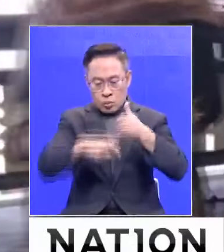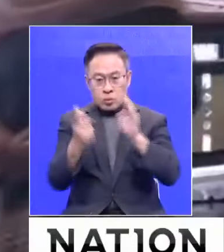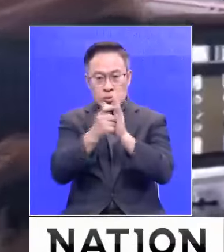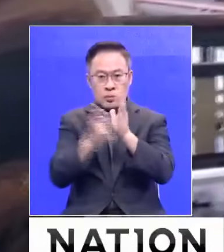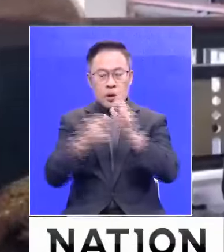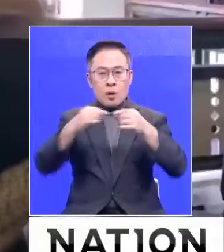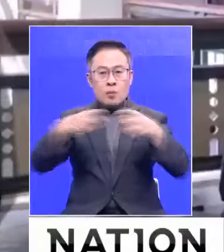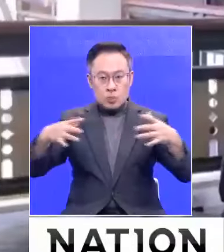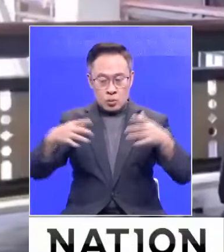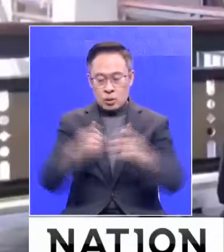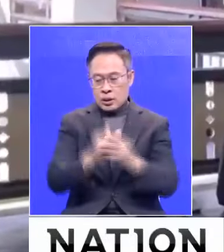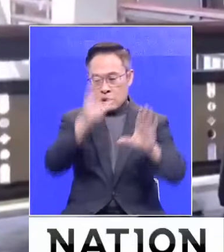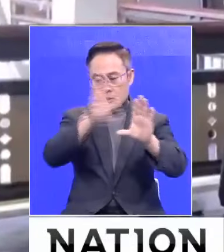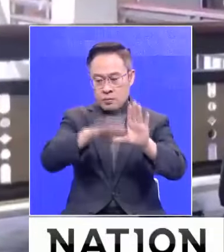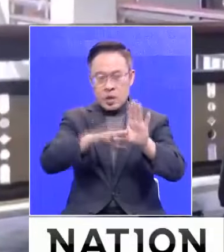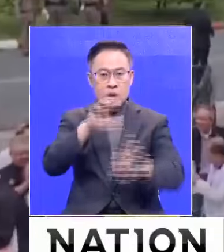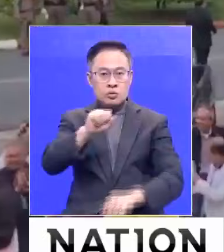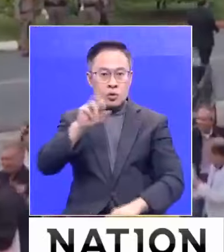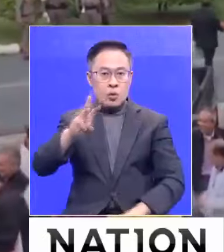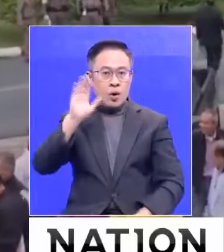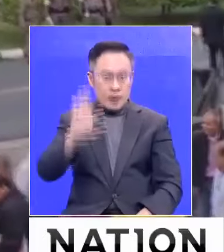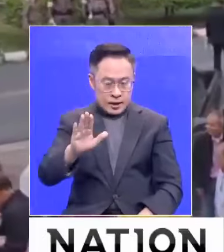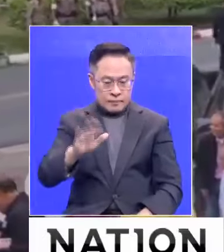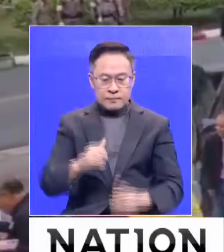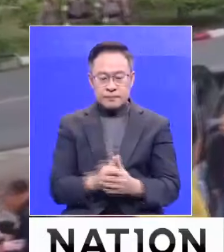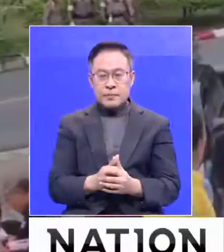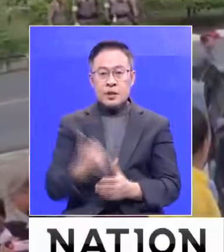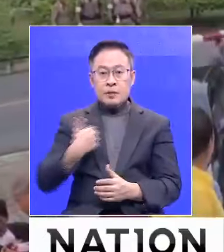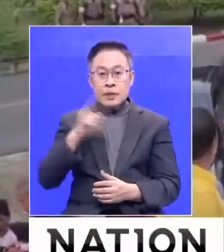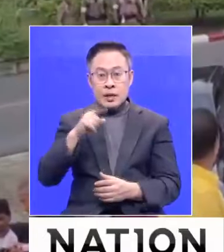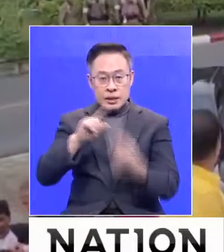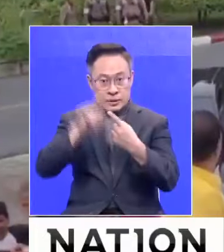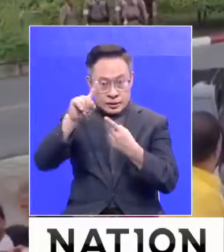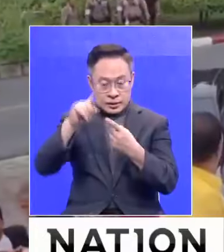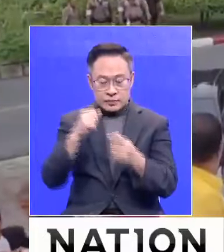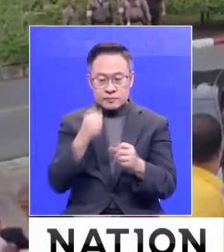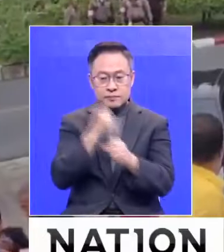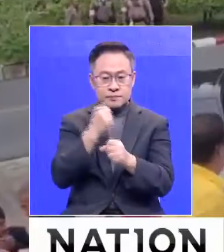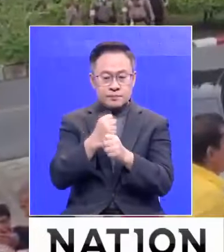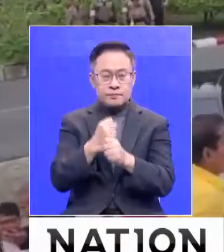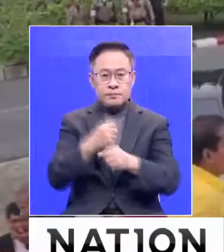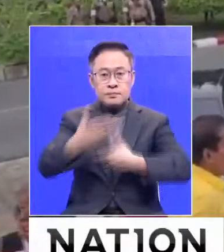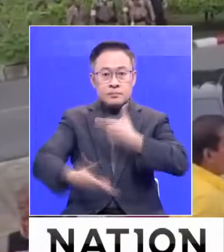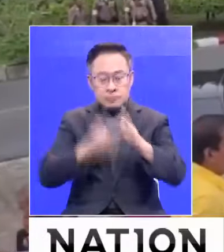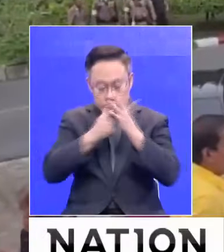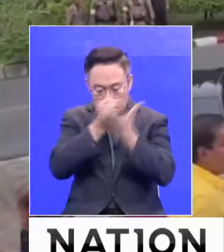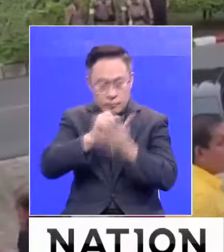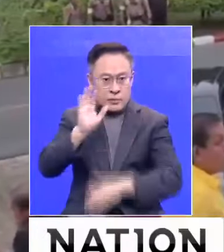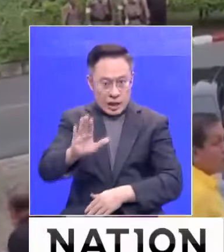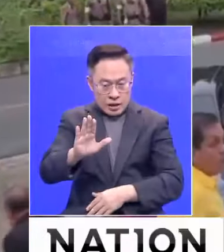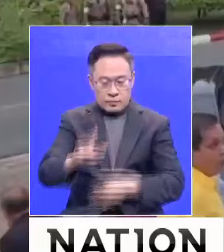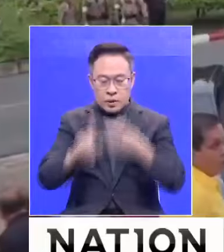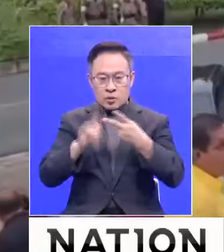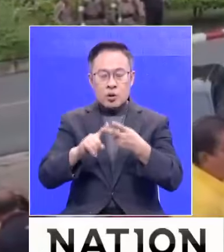องห้ามลงสมัครเลือกตั้งทางการเมืองมีคดีอะไรบ้างยกตัวอย่างให้ดูเป็นผู้ค้ายาเสพติดเป็นเจ้